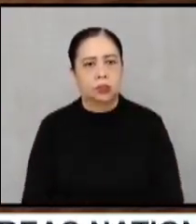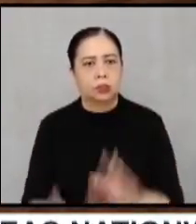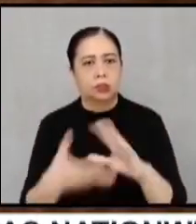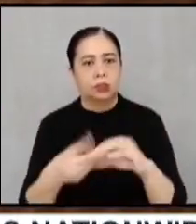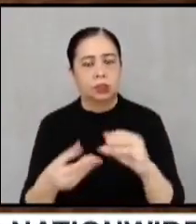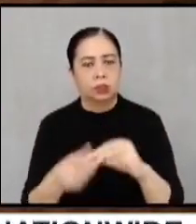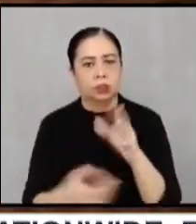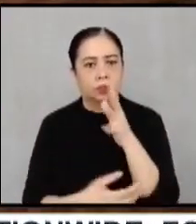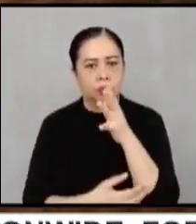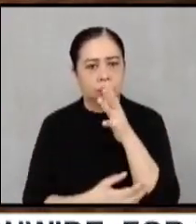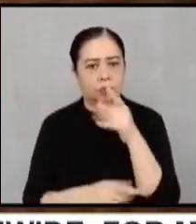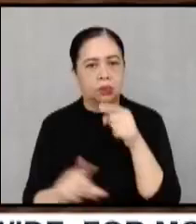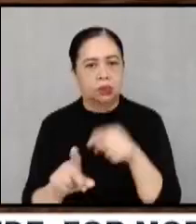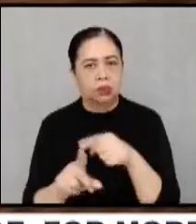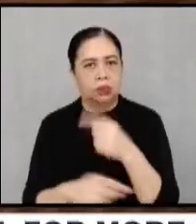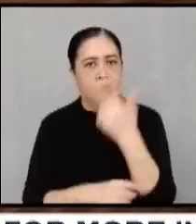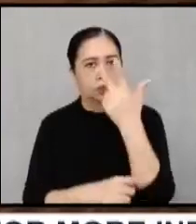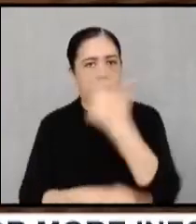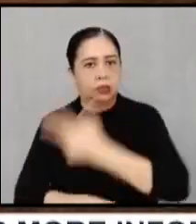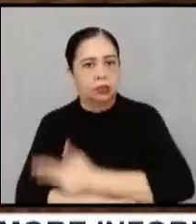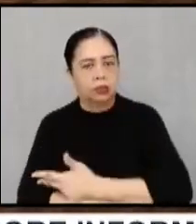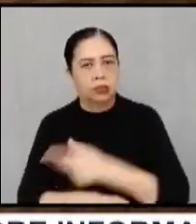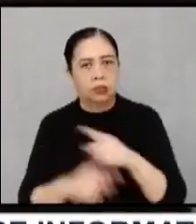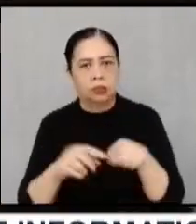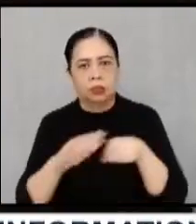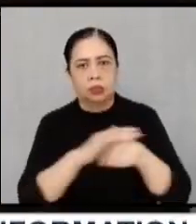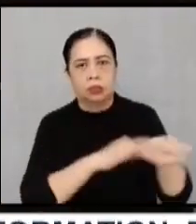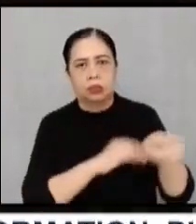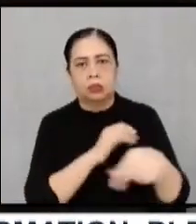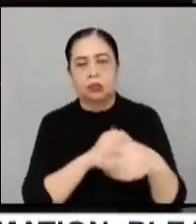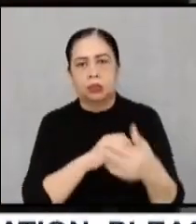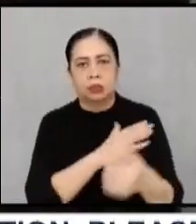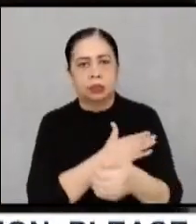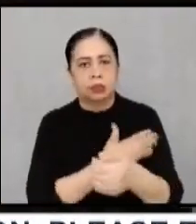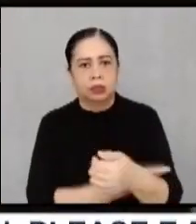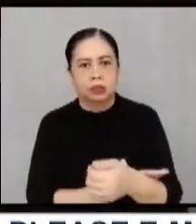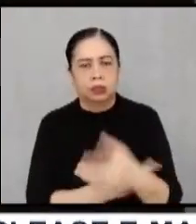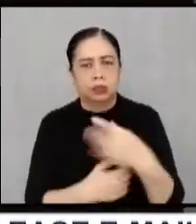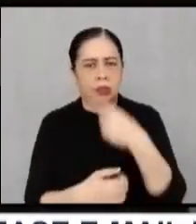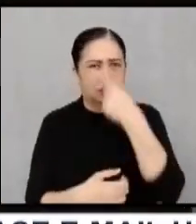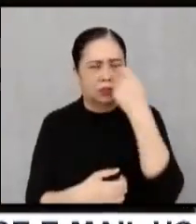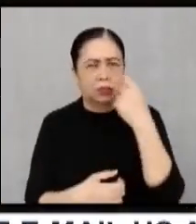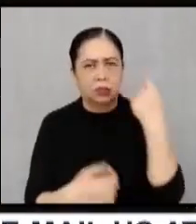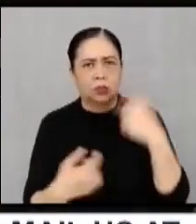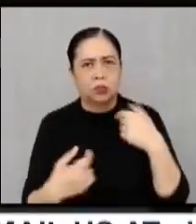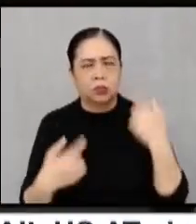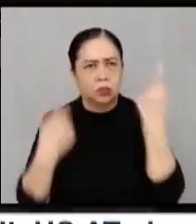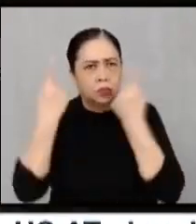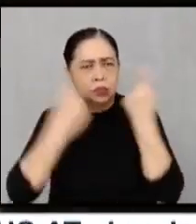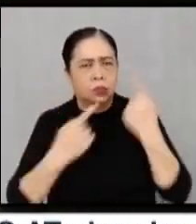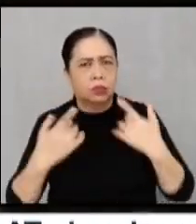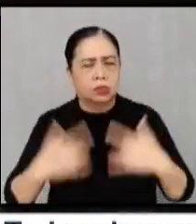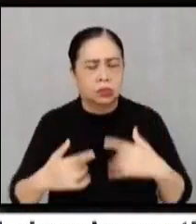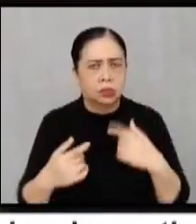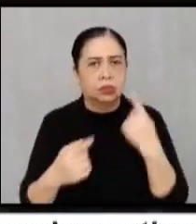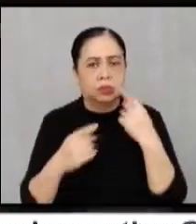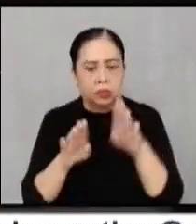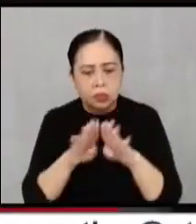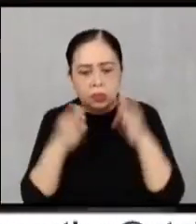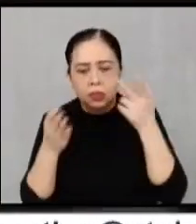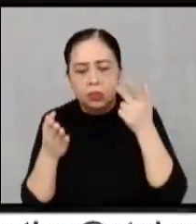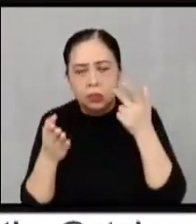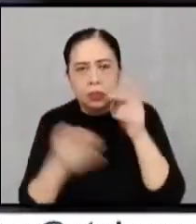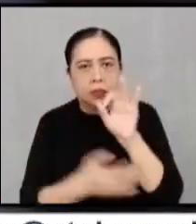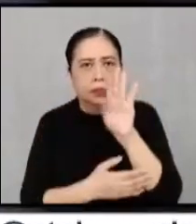biktima, tatlong araw umanong naglayas ang kanyang anak at dahil sa matinding pag-aalala ay binuksan niya ang Facebook